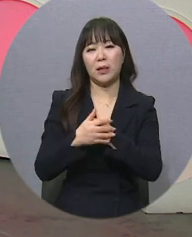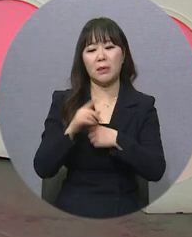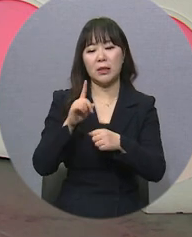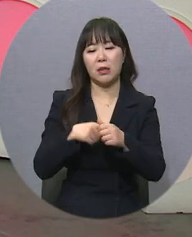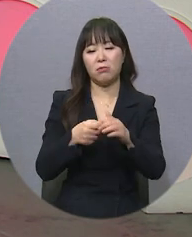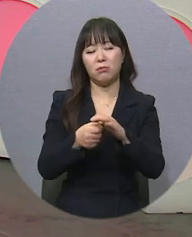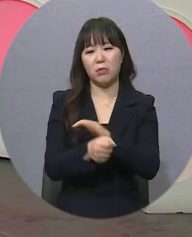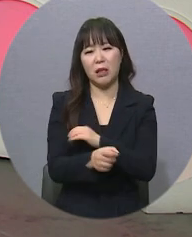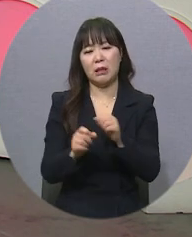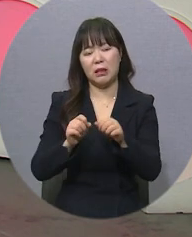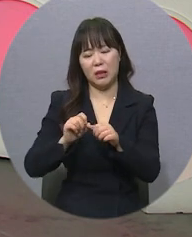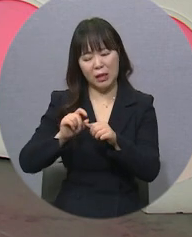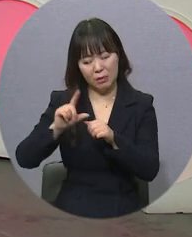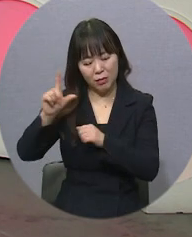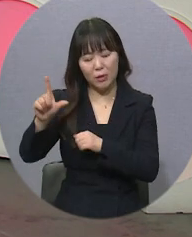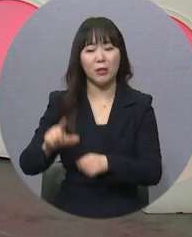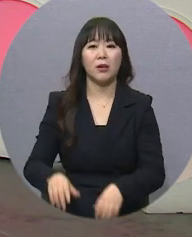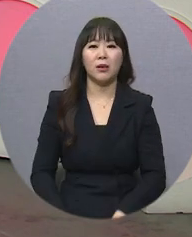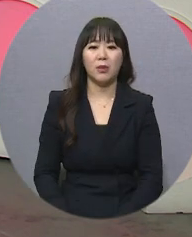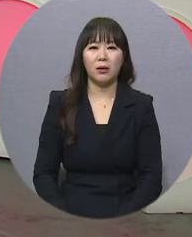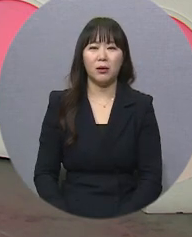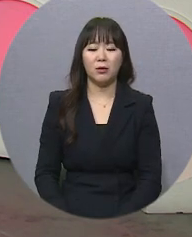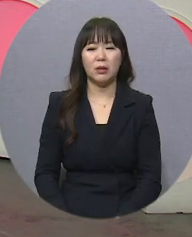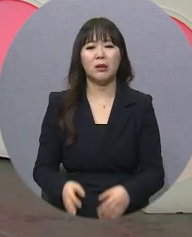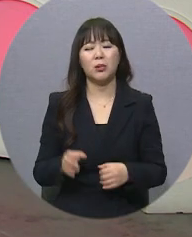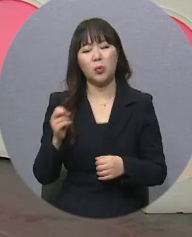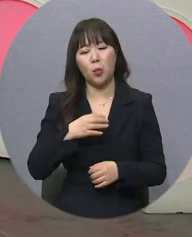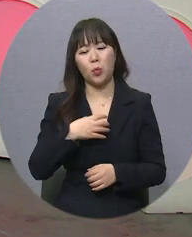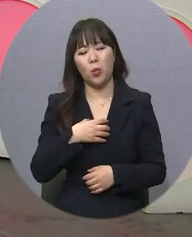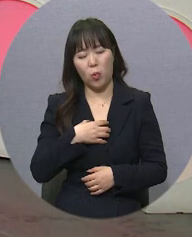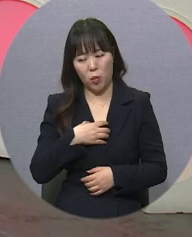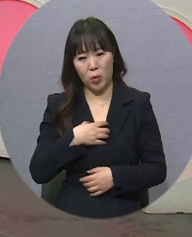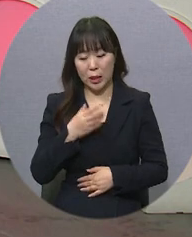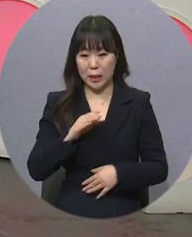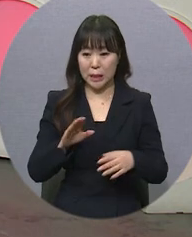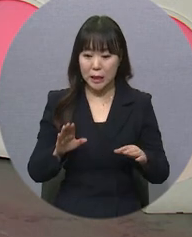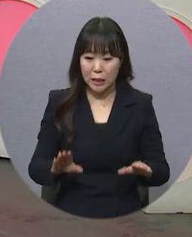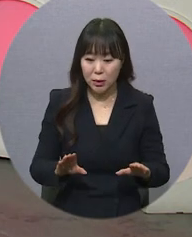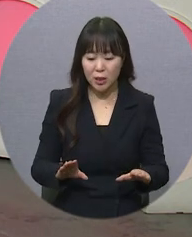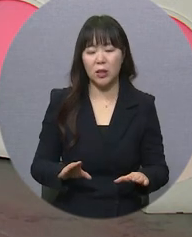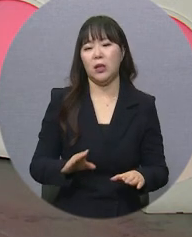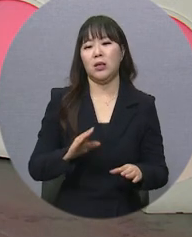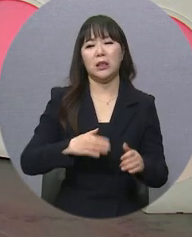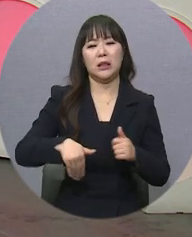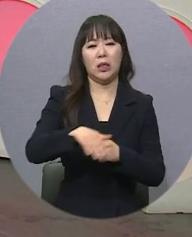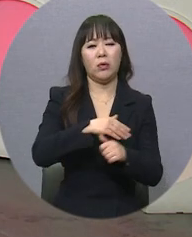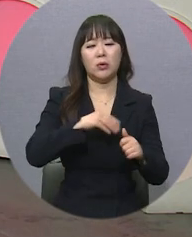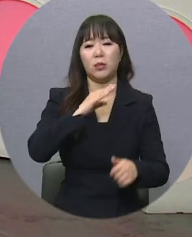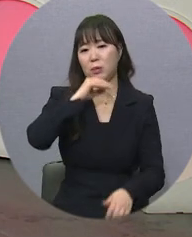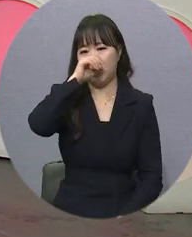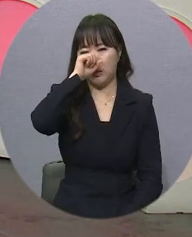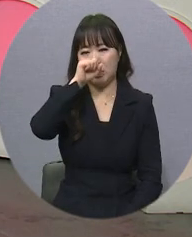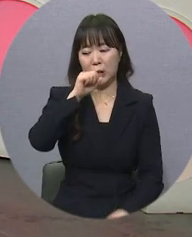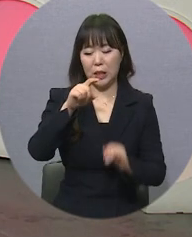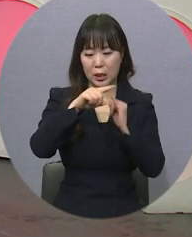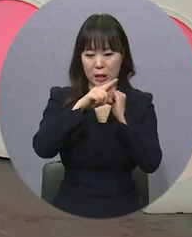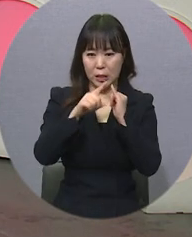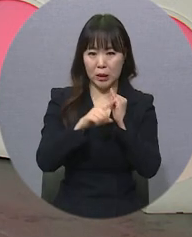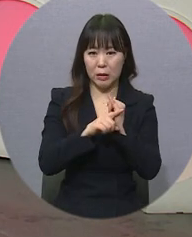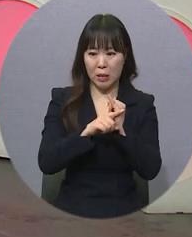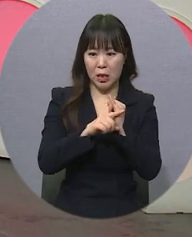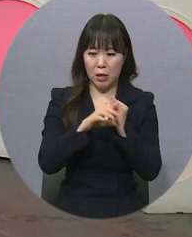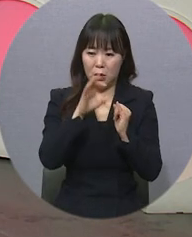자연분만이 거의 다 자연분만이고 그렇죠. 그래서 위험할 수도 있고 막 맞아요. 이랬는데 지금은 얼마나 좋아요. 맞아요. 그냥 임신하면 이게